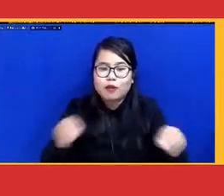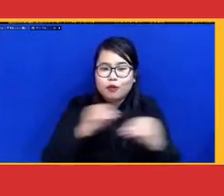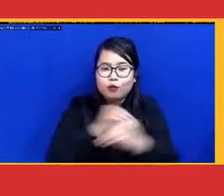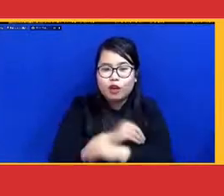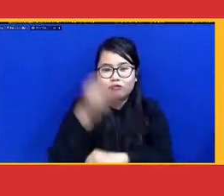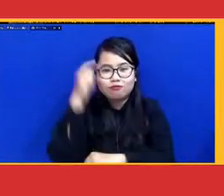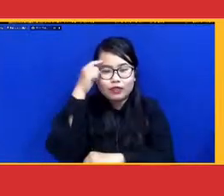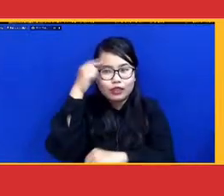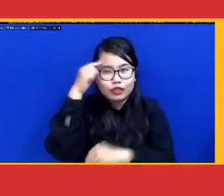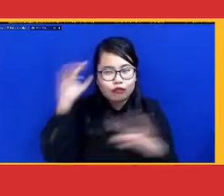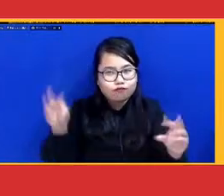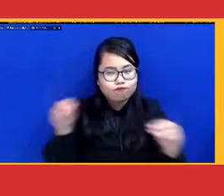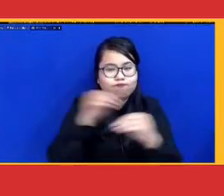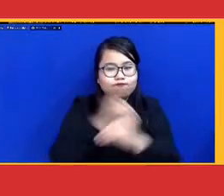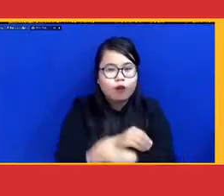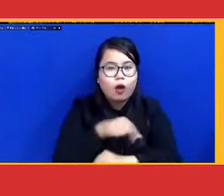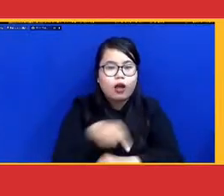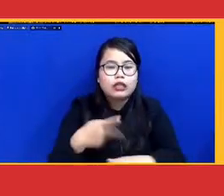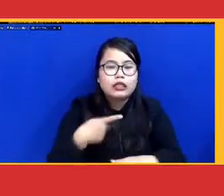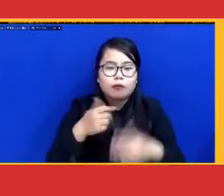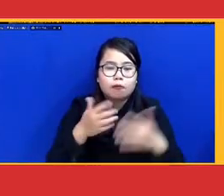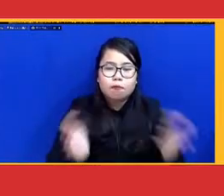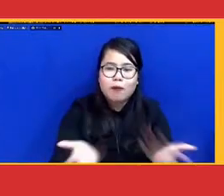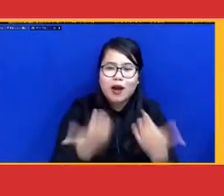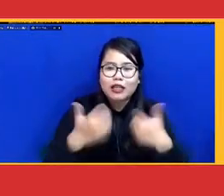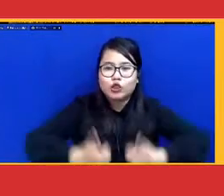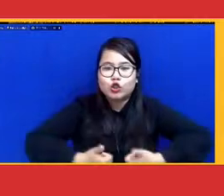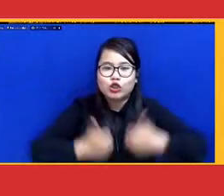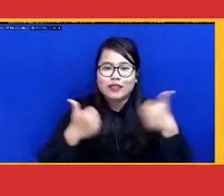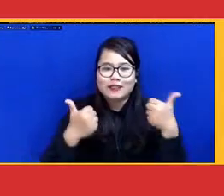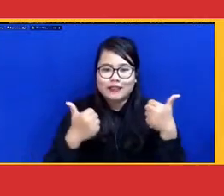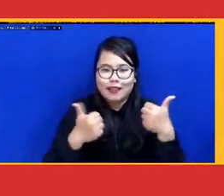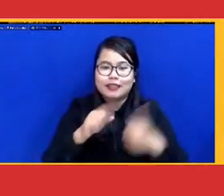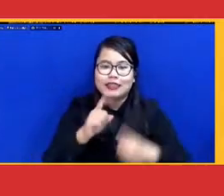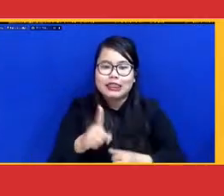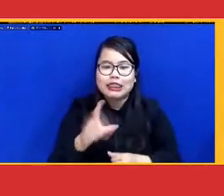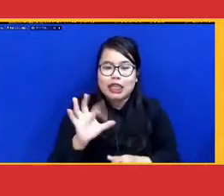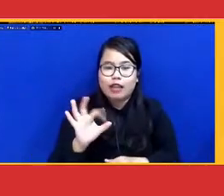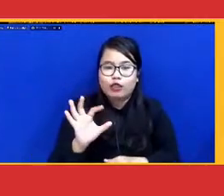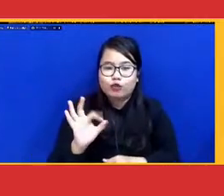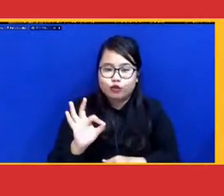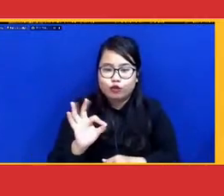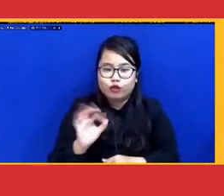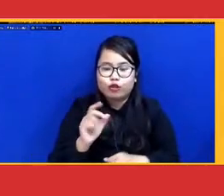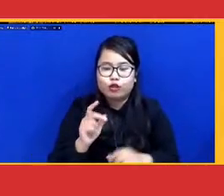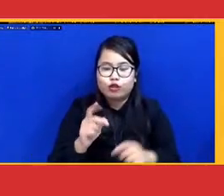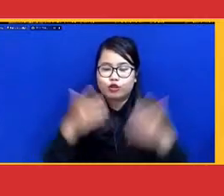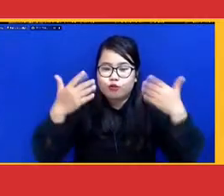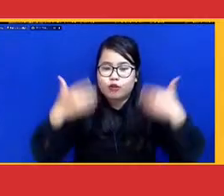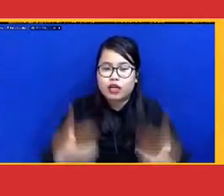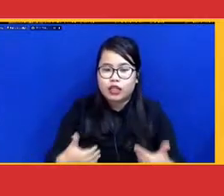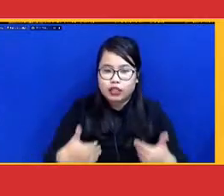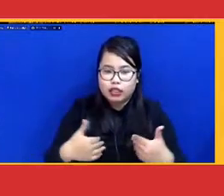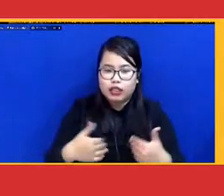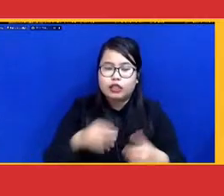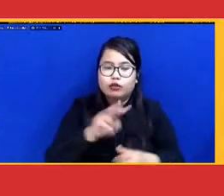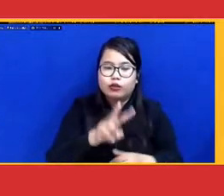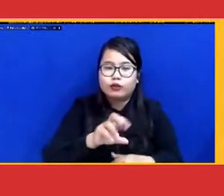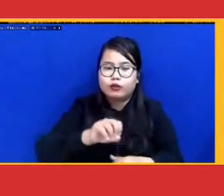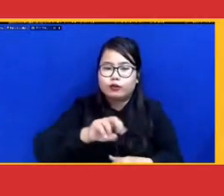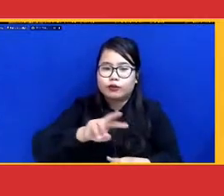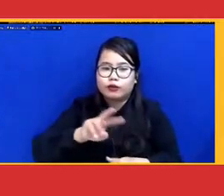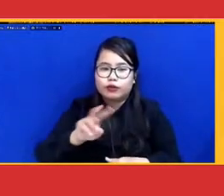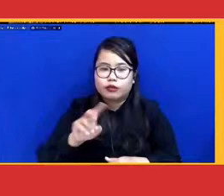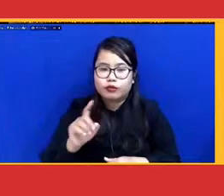dan mari kita sukseskan 100 Human Rights City by 2022 dan